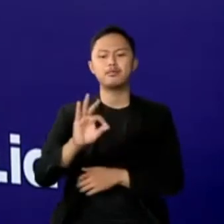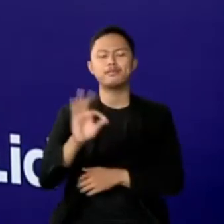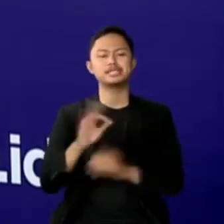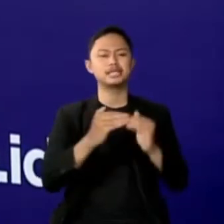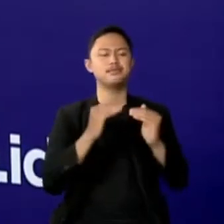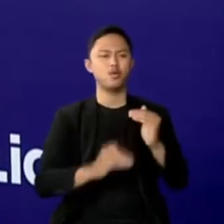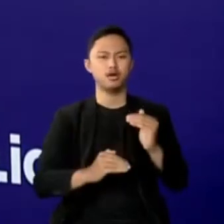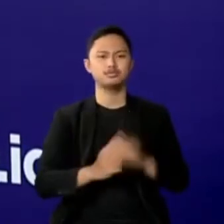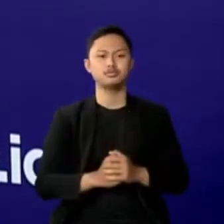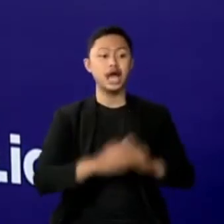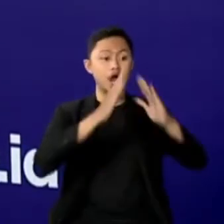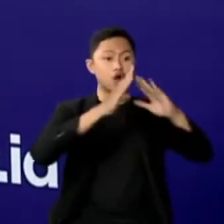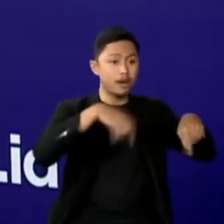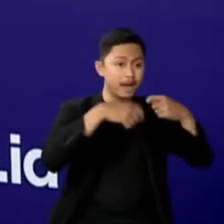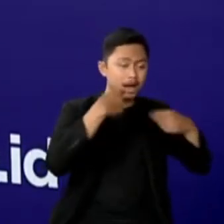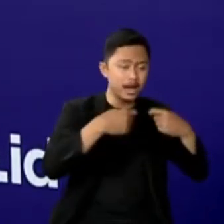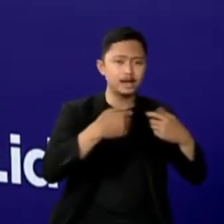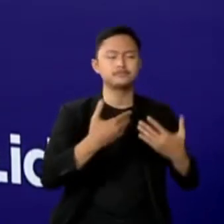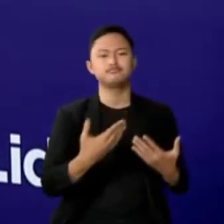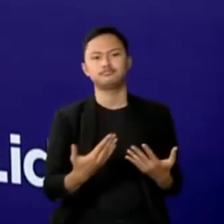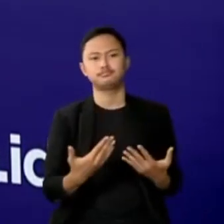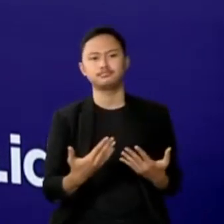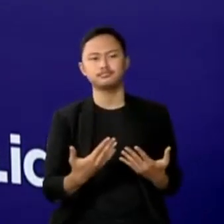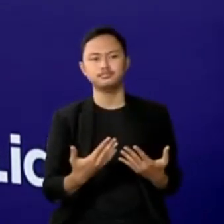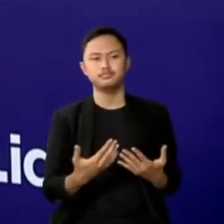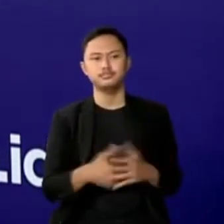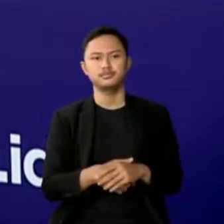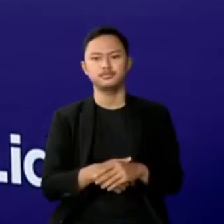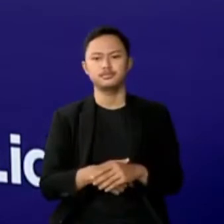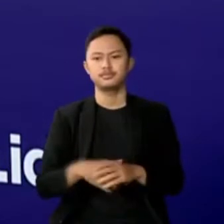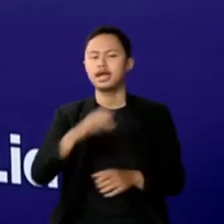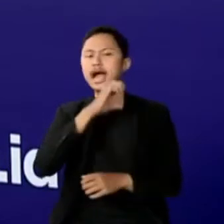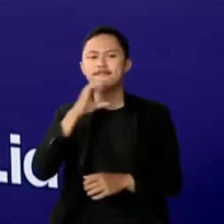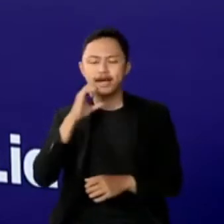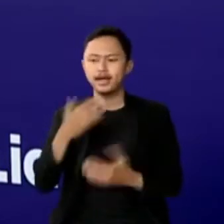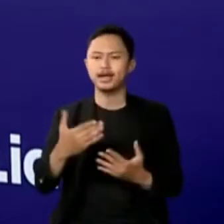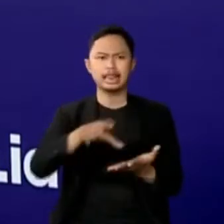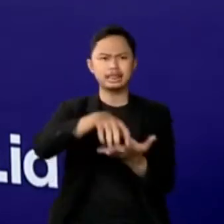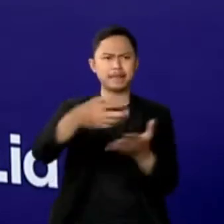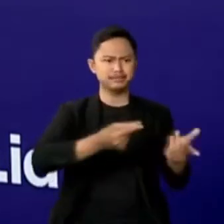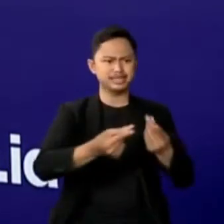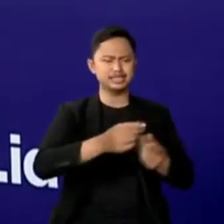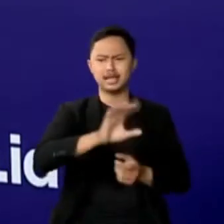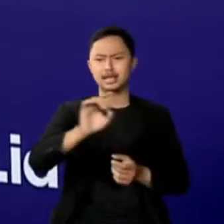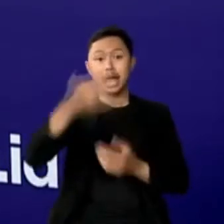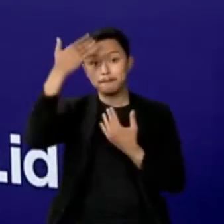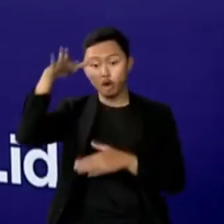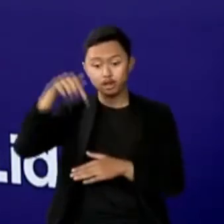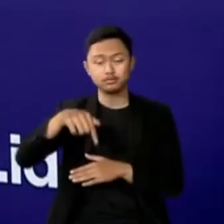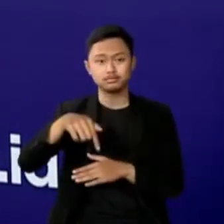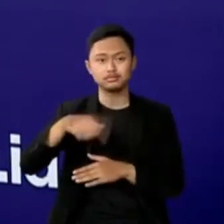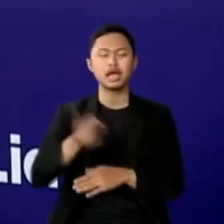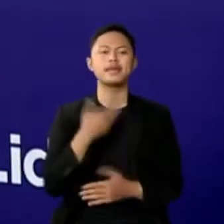Kemudian untuk rumah makan restoran eh Cafe tempat-tempat usaha lainnya termasuk Mongol